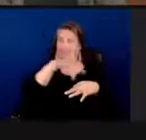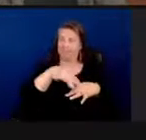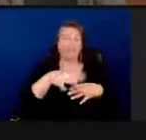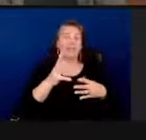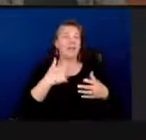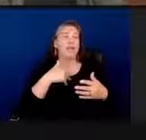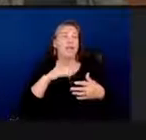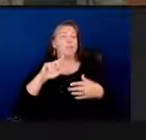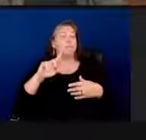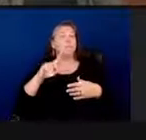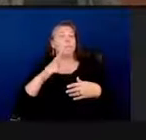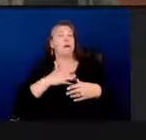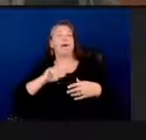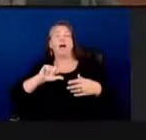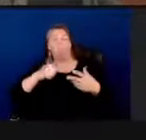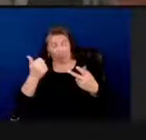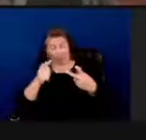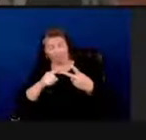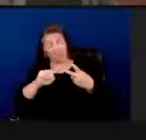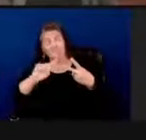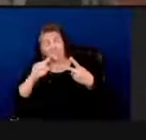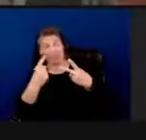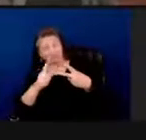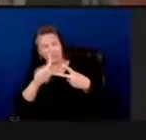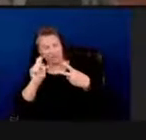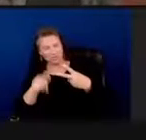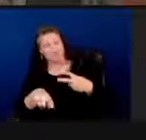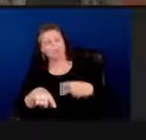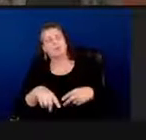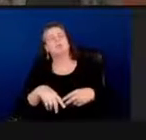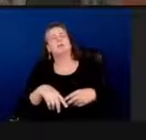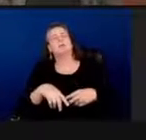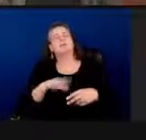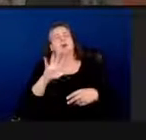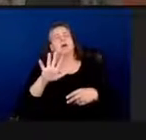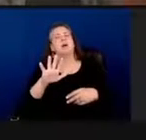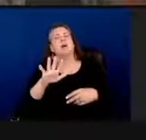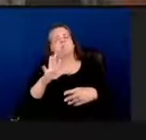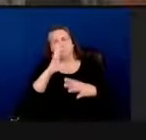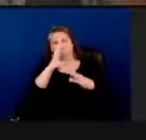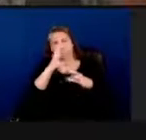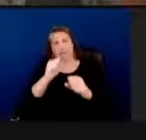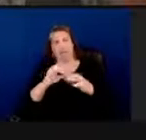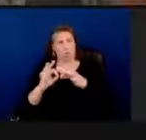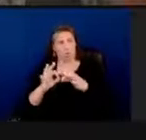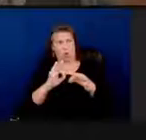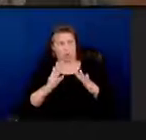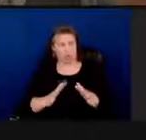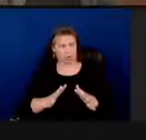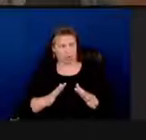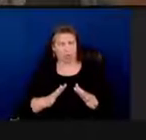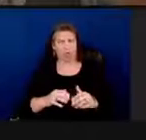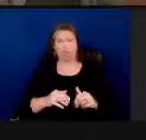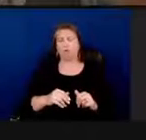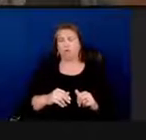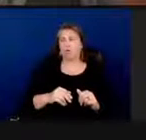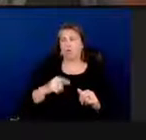وفكرت به، سؤالي الأول هو فيما يتعلق بالمنسقين